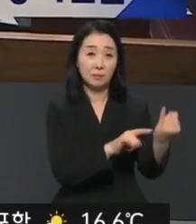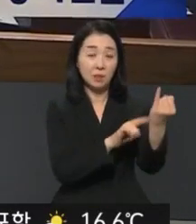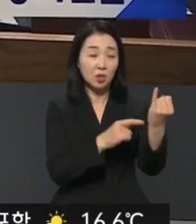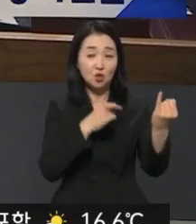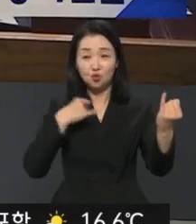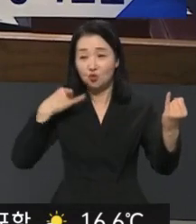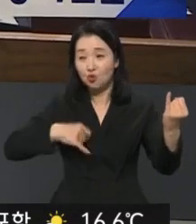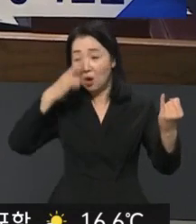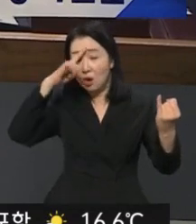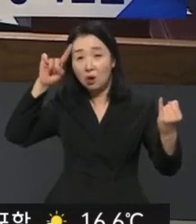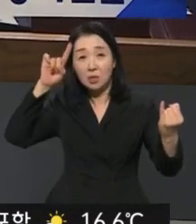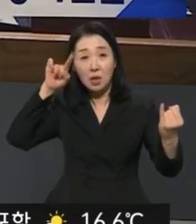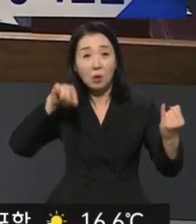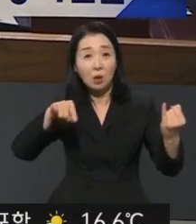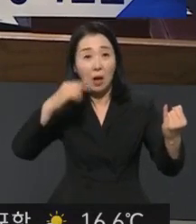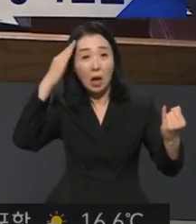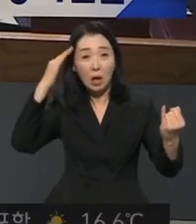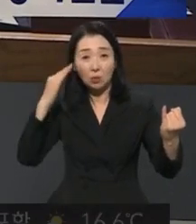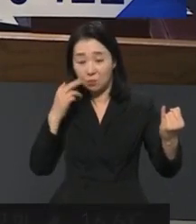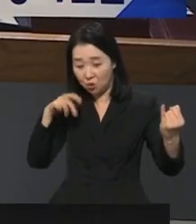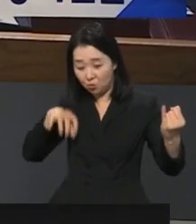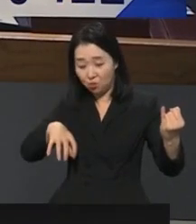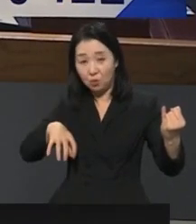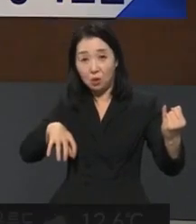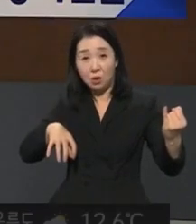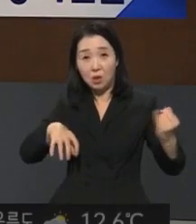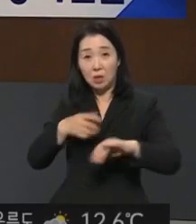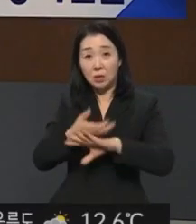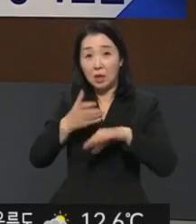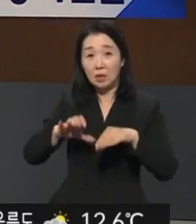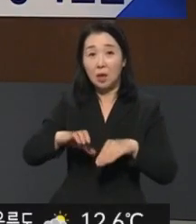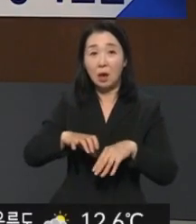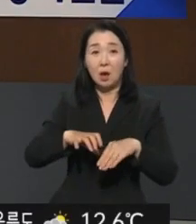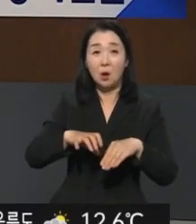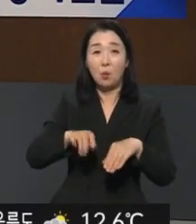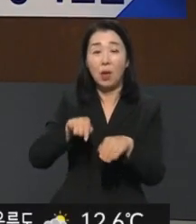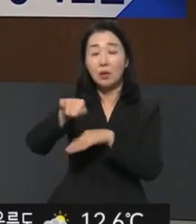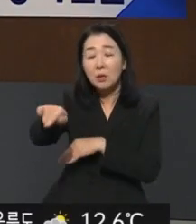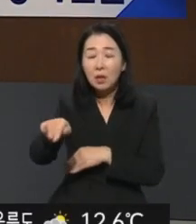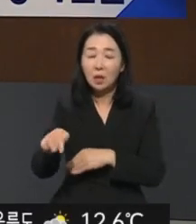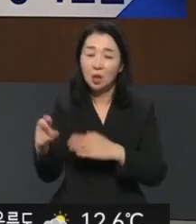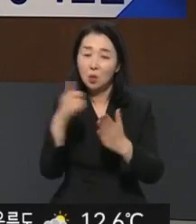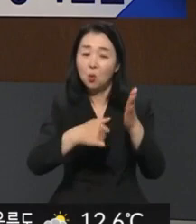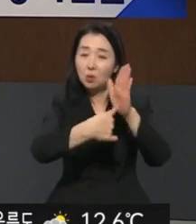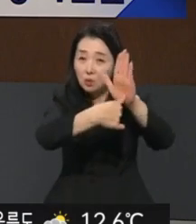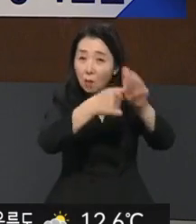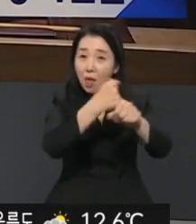중국, 러시아에 막힌 이 우리나라와 미국 등 서방 국가의 장외 공동 성명을 놓고도